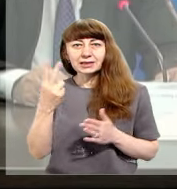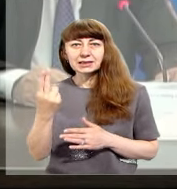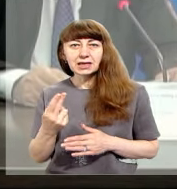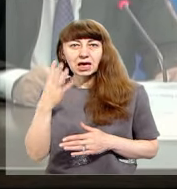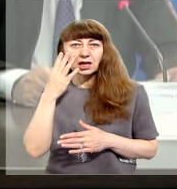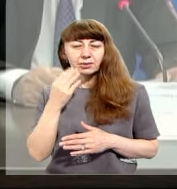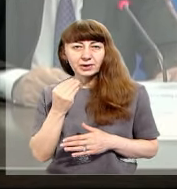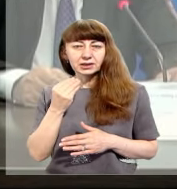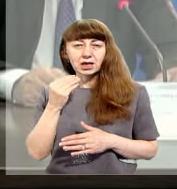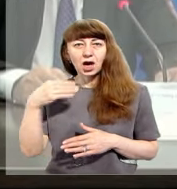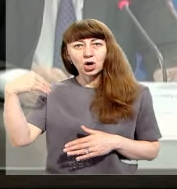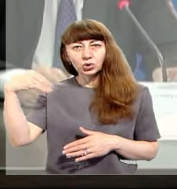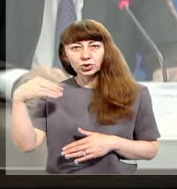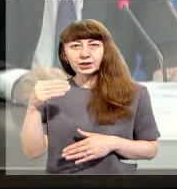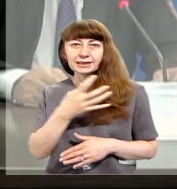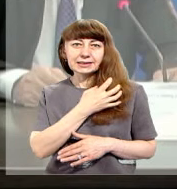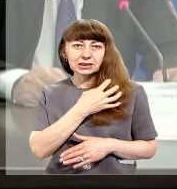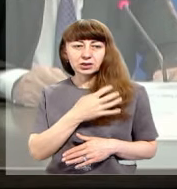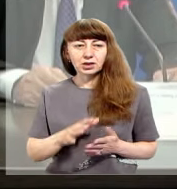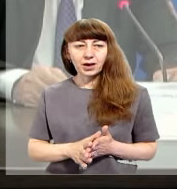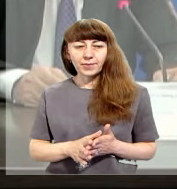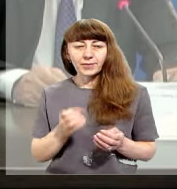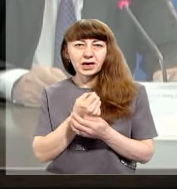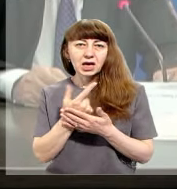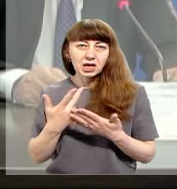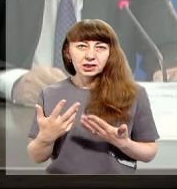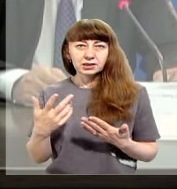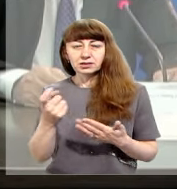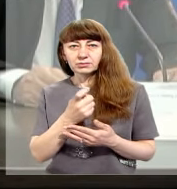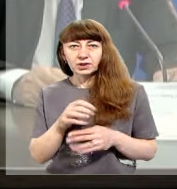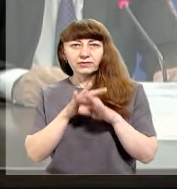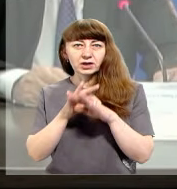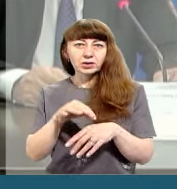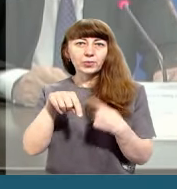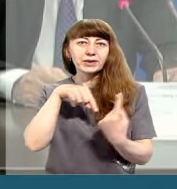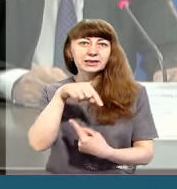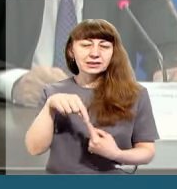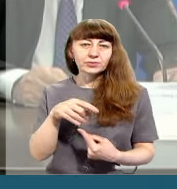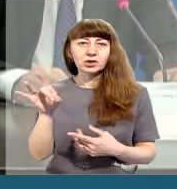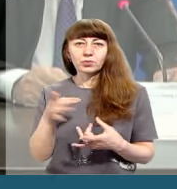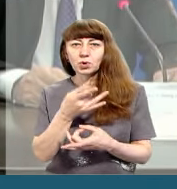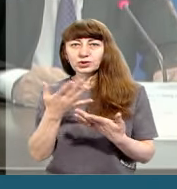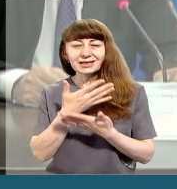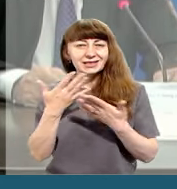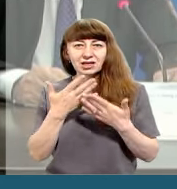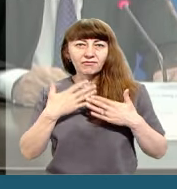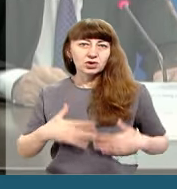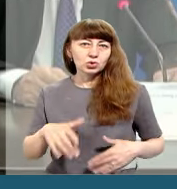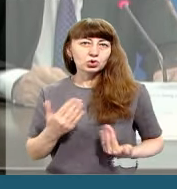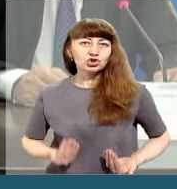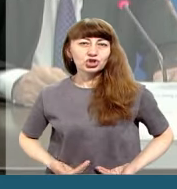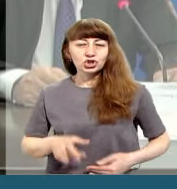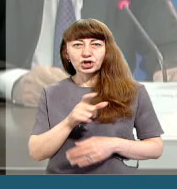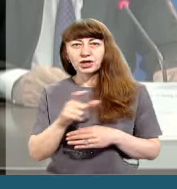Астана, Алматы, Актобе и Кызылорда. Предметы первой необходимости привозили предприниматели и просто неравнодушные граждане. Мы